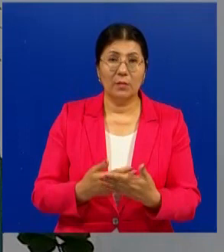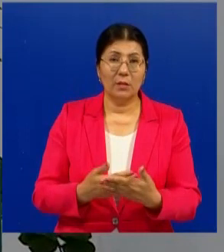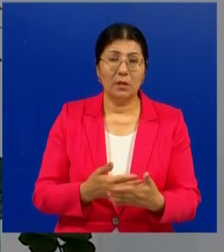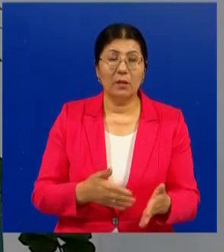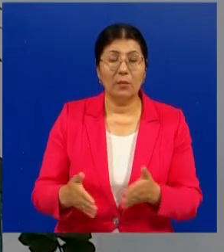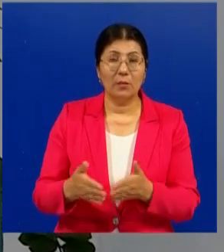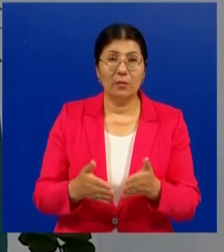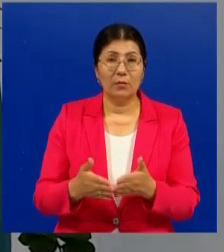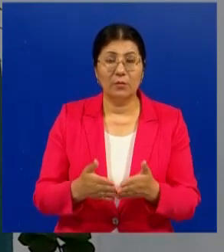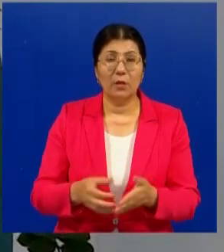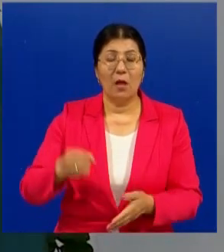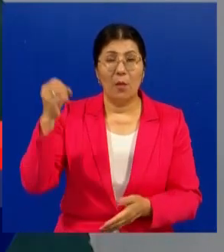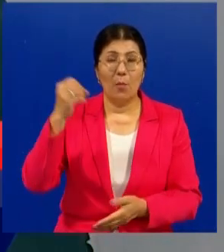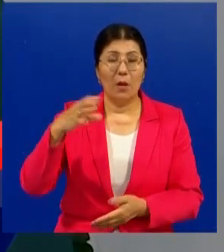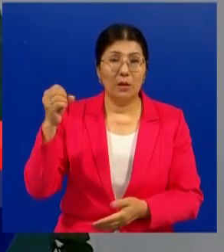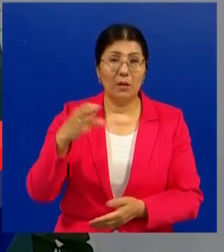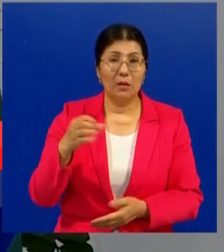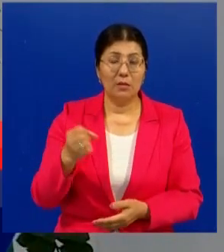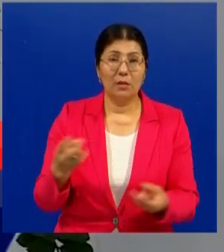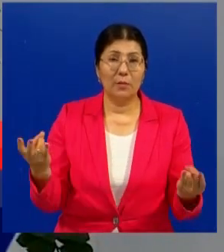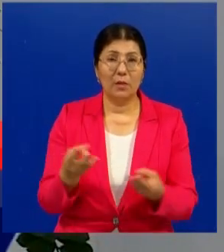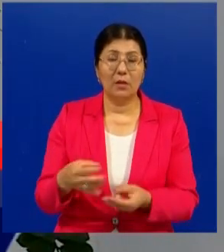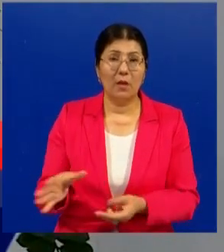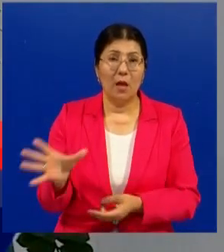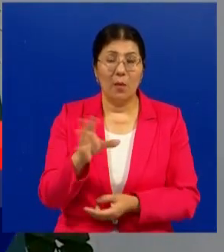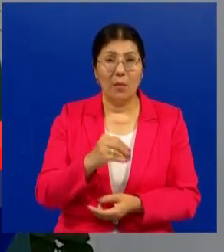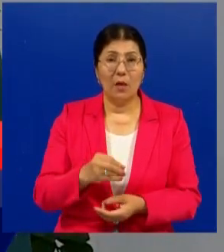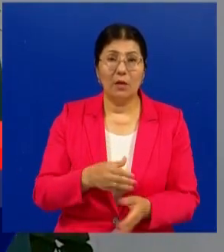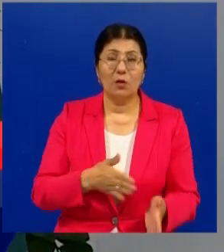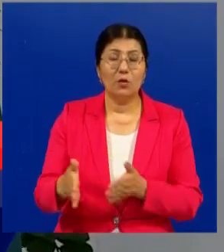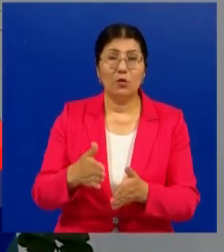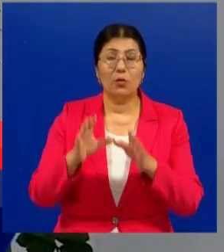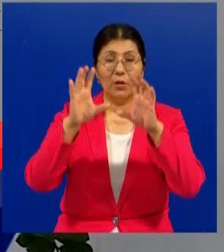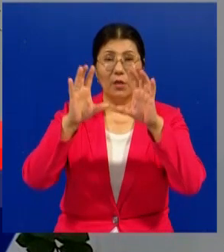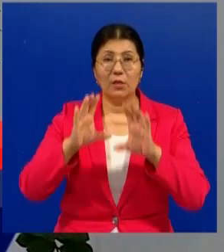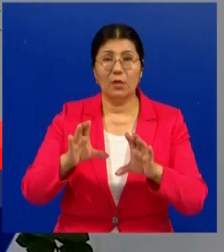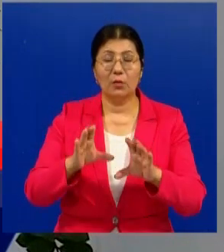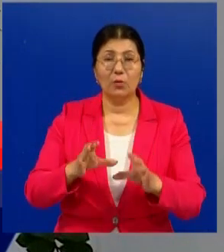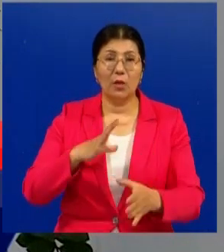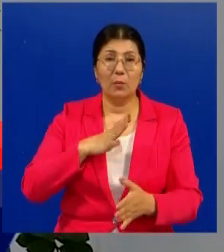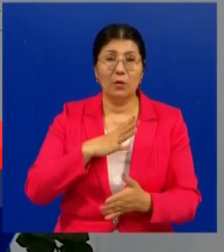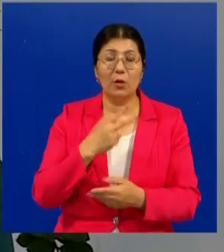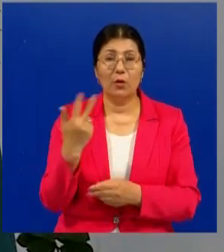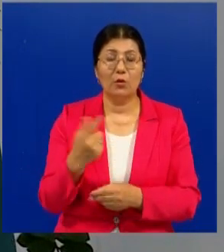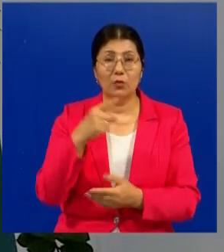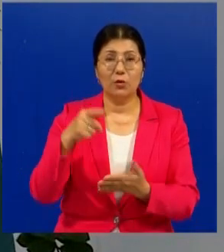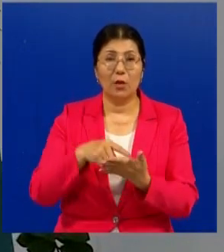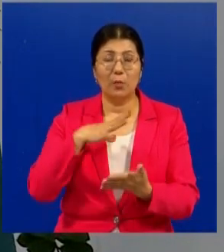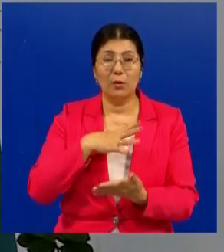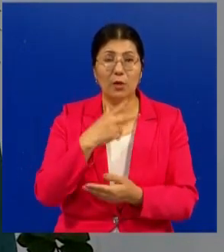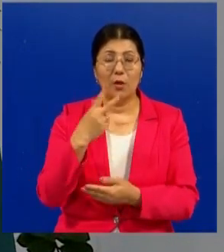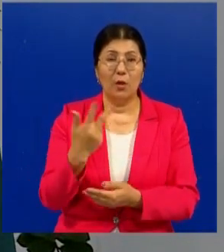Бұрын барлығы жол ережелері туралы болды. Бұда үш сұрақ болды. Және үш